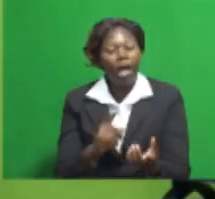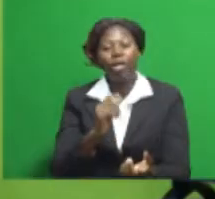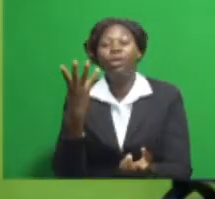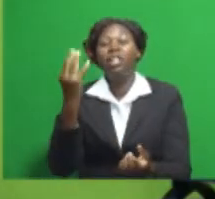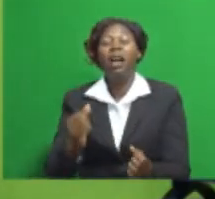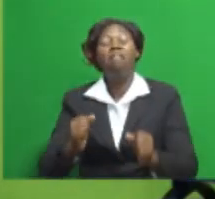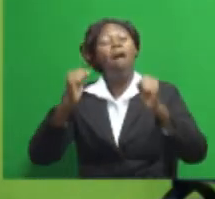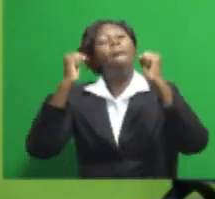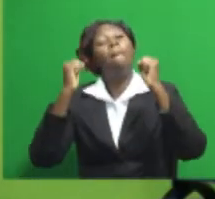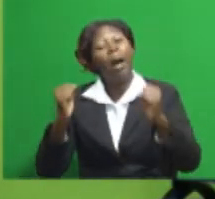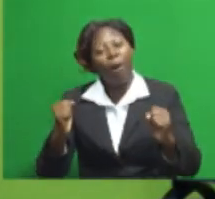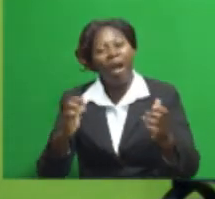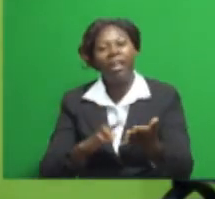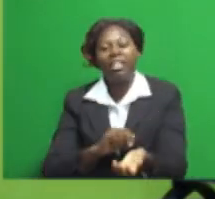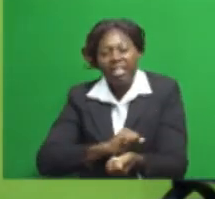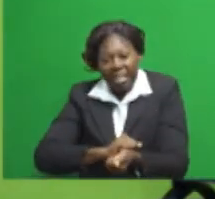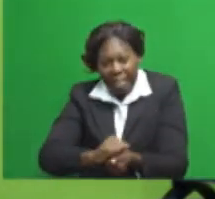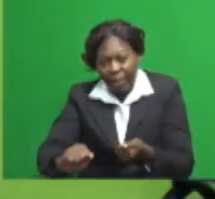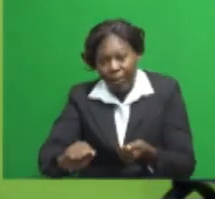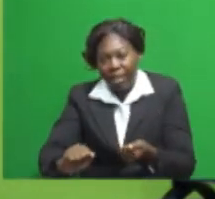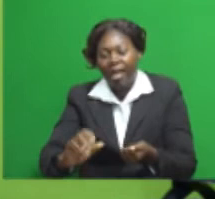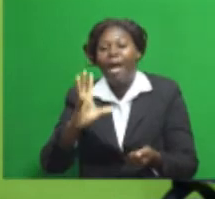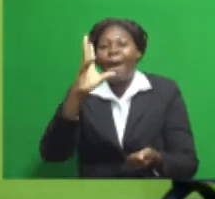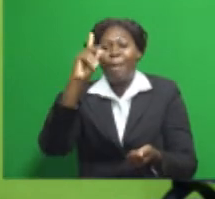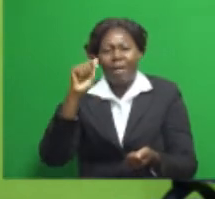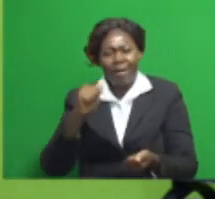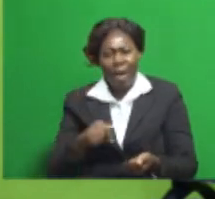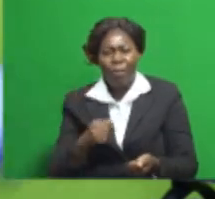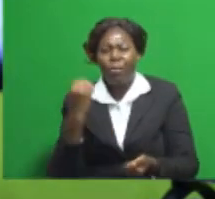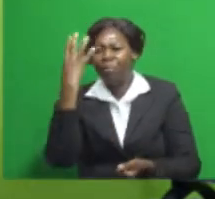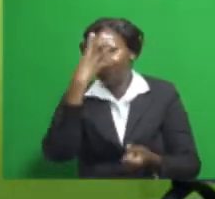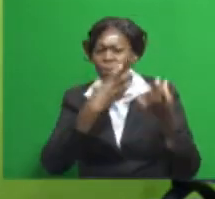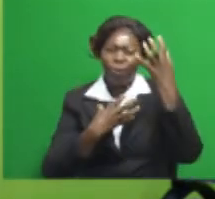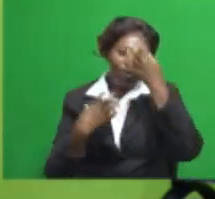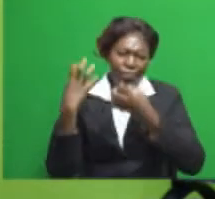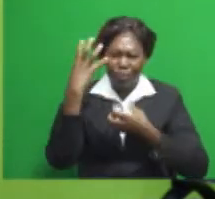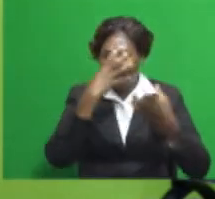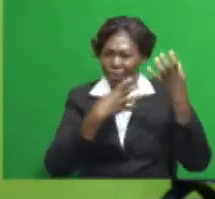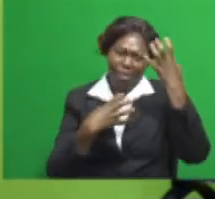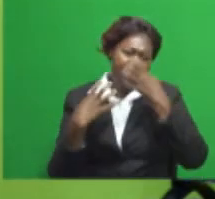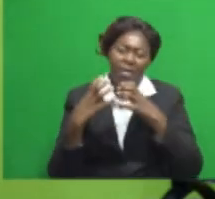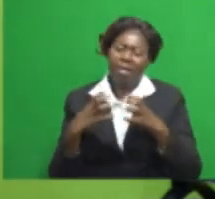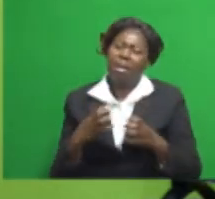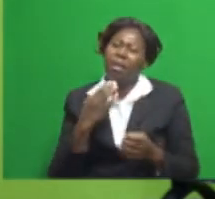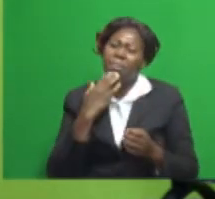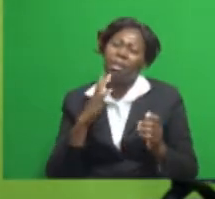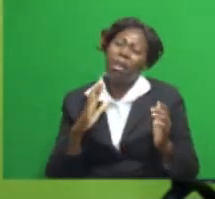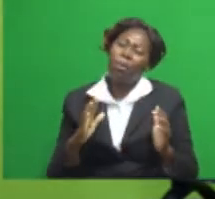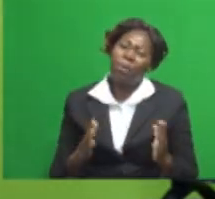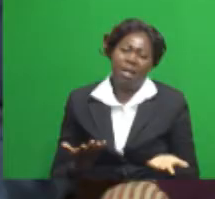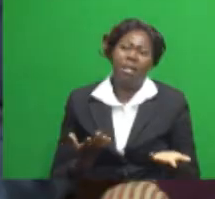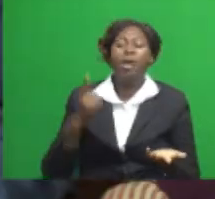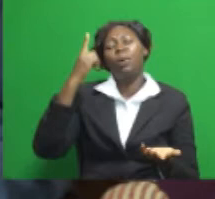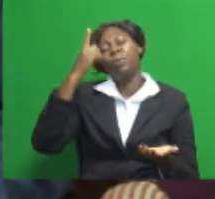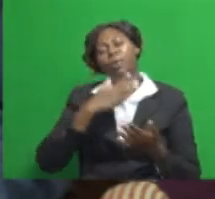Nekukonfuza kuti Mwari uyu anotida here, ane simba racho here. Imbodzokorora Daniel 3, verse 17 to 18.